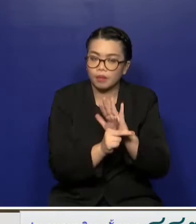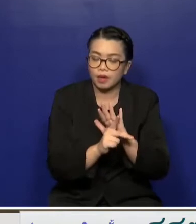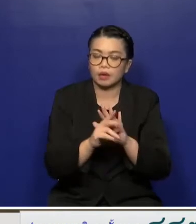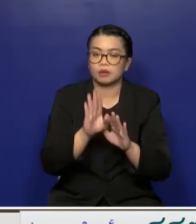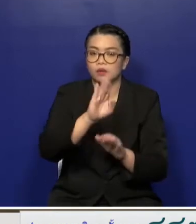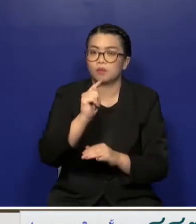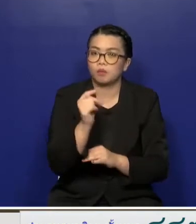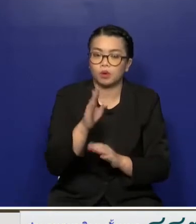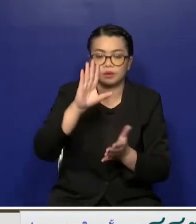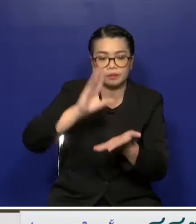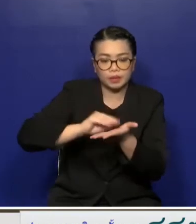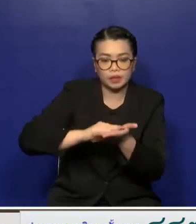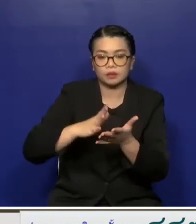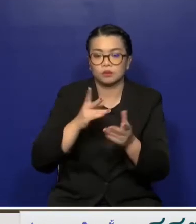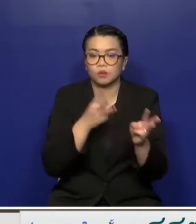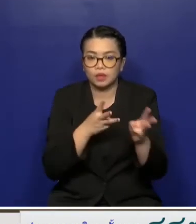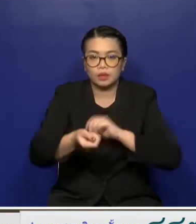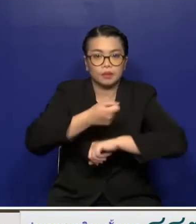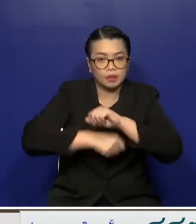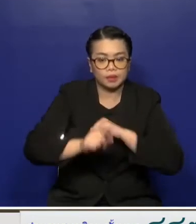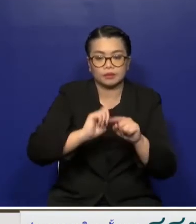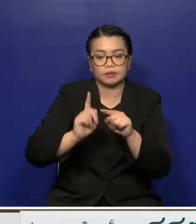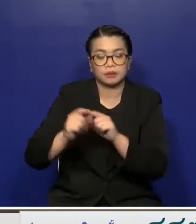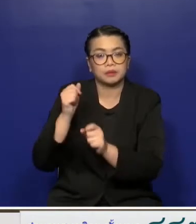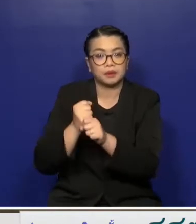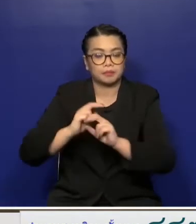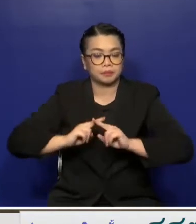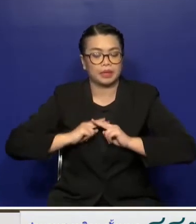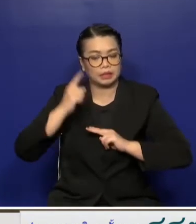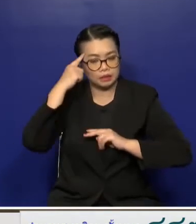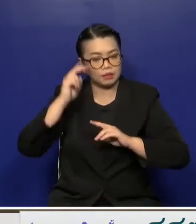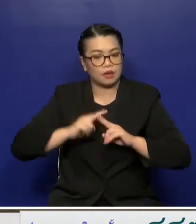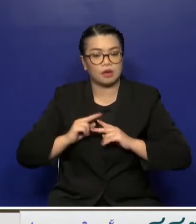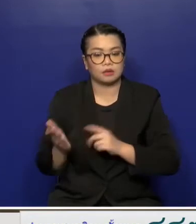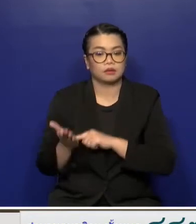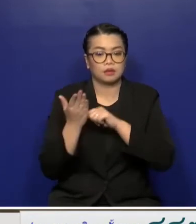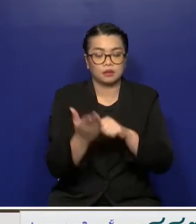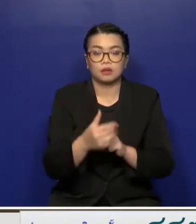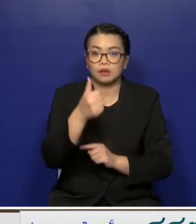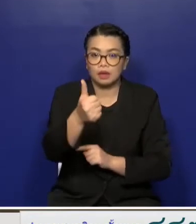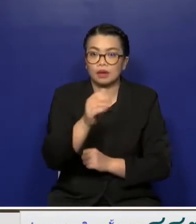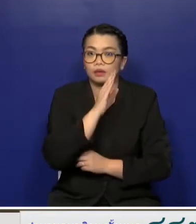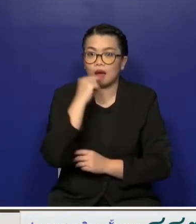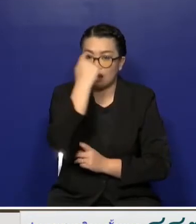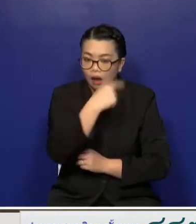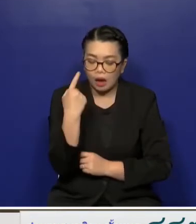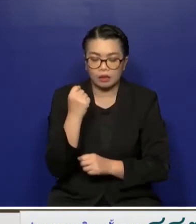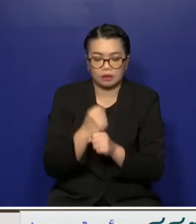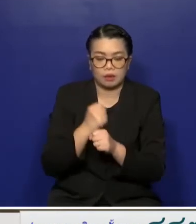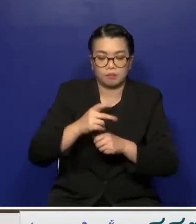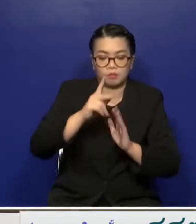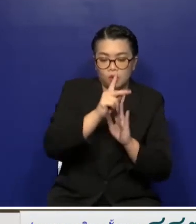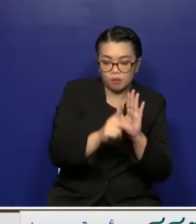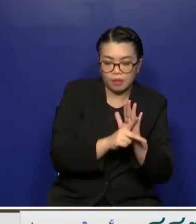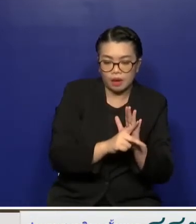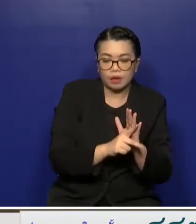ท้องถิ่นหลักของกฎหมายกล่าวไว้ว่าชนชั้นใดร่างกฎหมายก็เพื่อประโยชน์